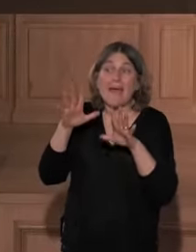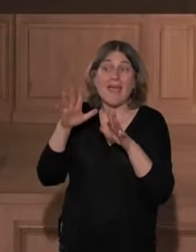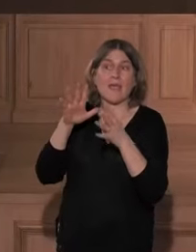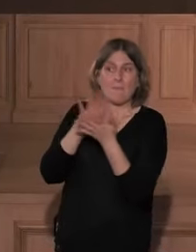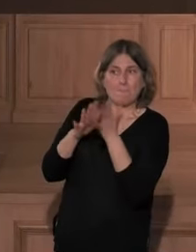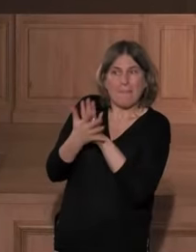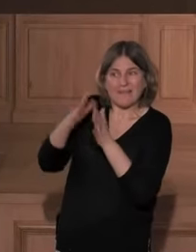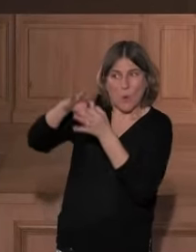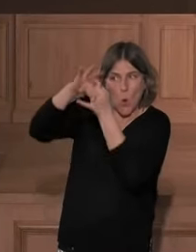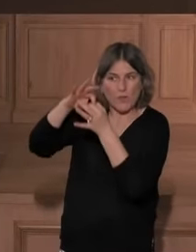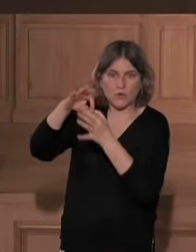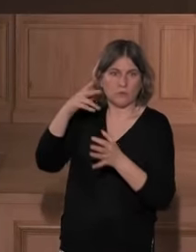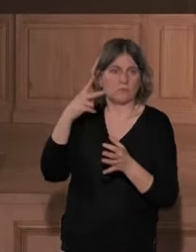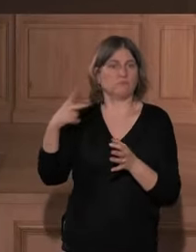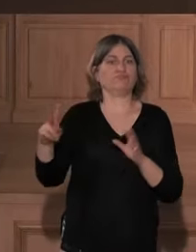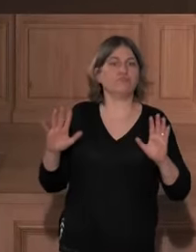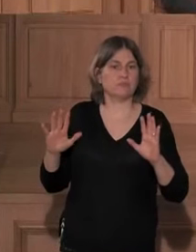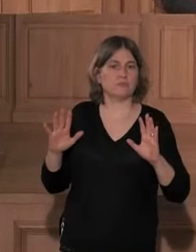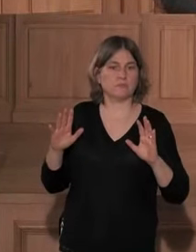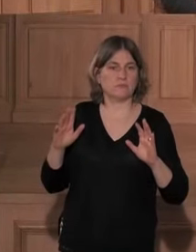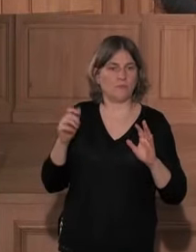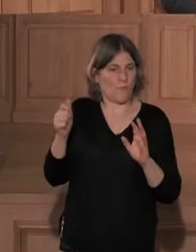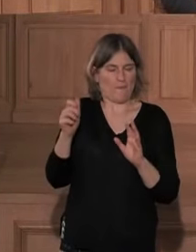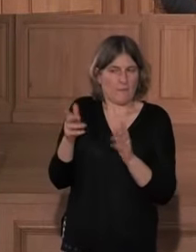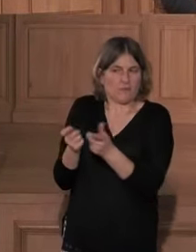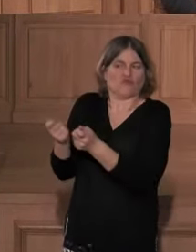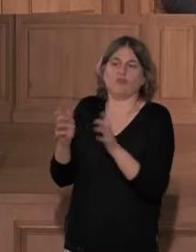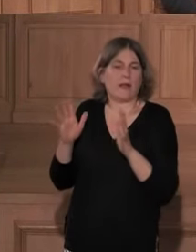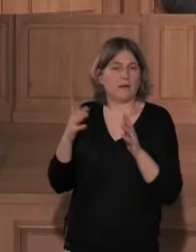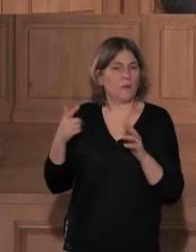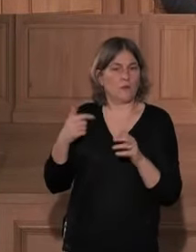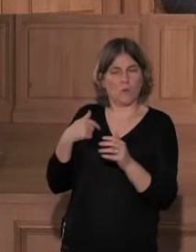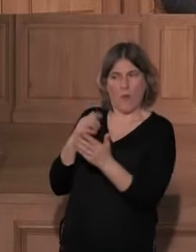pas influé dedans ou ne pas influer dedans. Voilà. Donc pour moi,